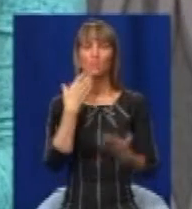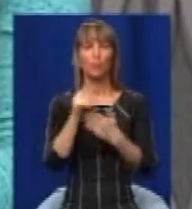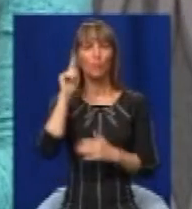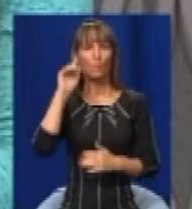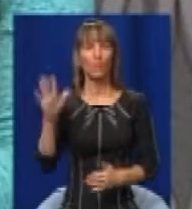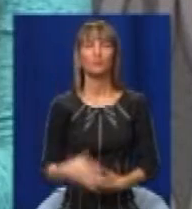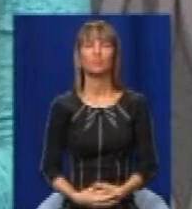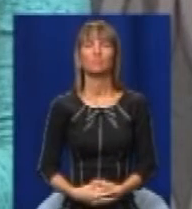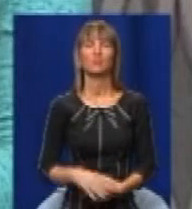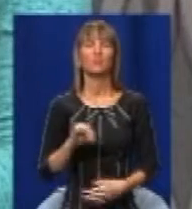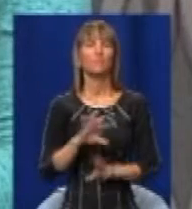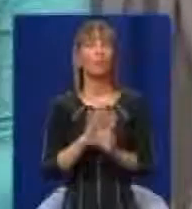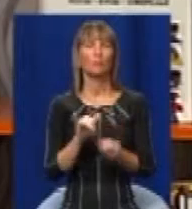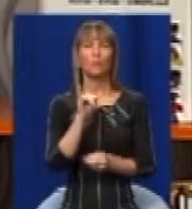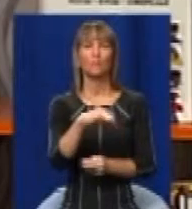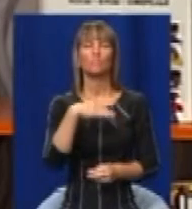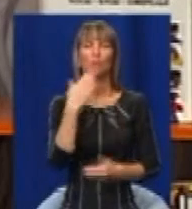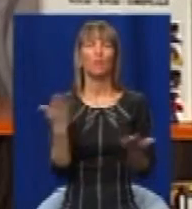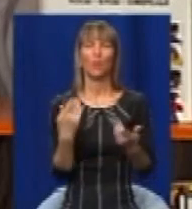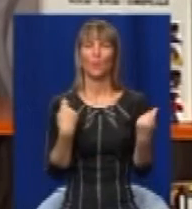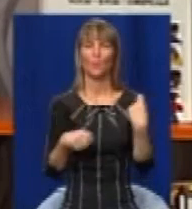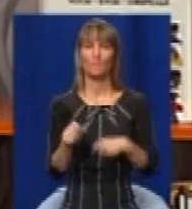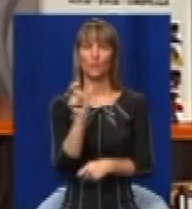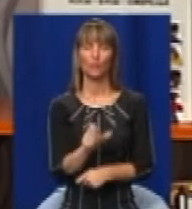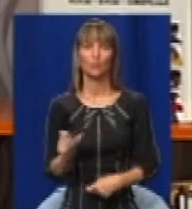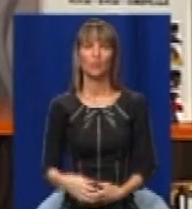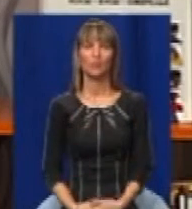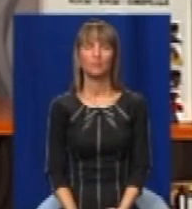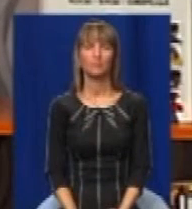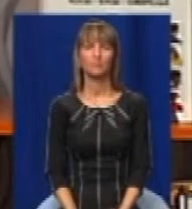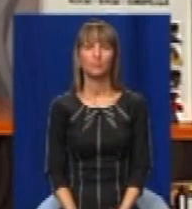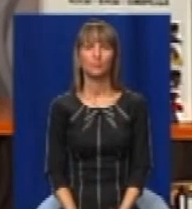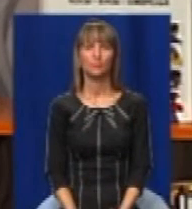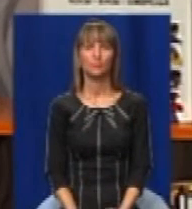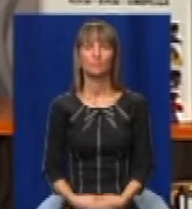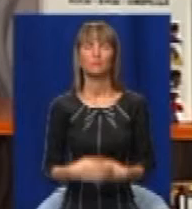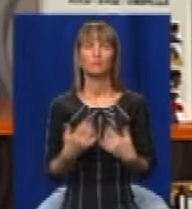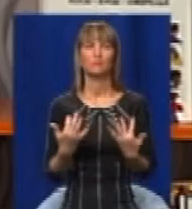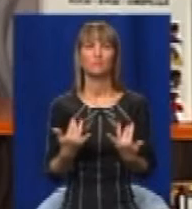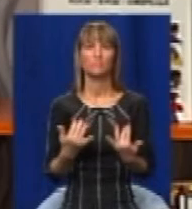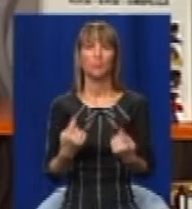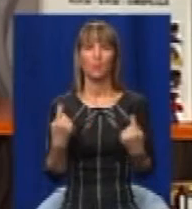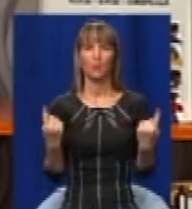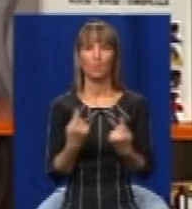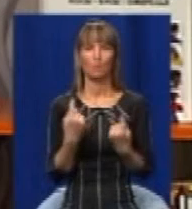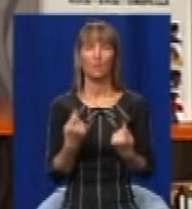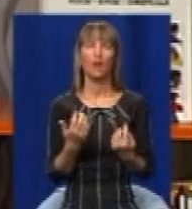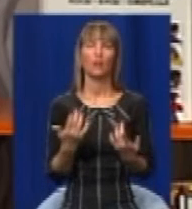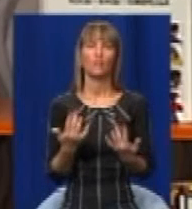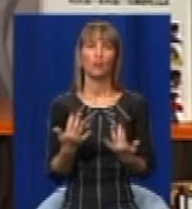популярності. А взагалі у вас в школі як вдягаються люди? Ну, некоторі повсякденно, а